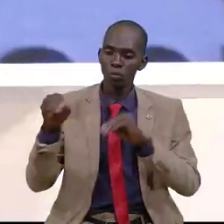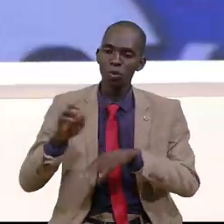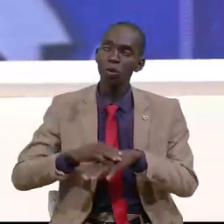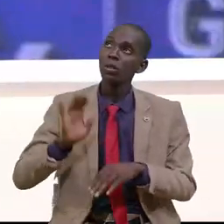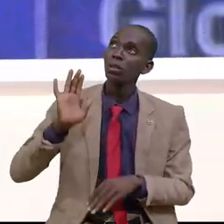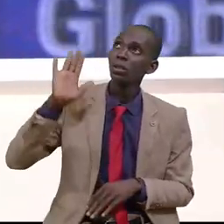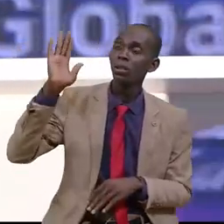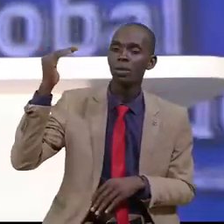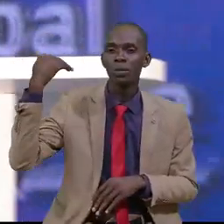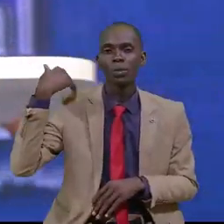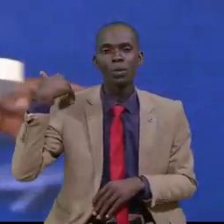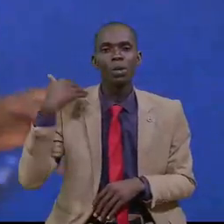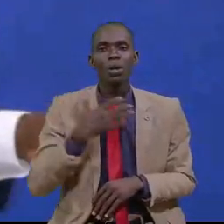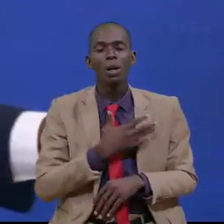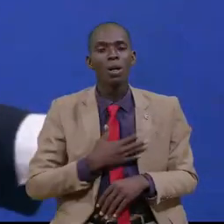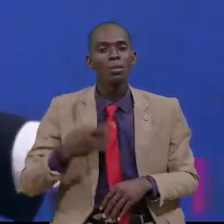son épaule.